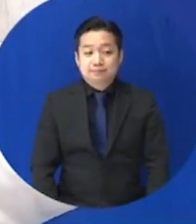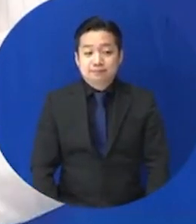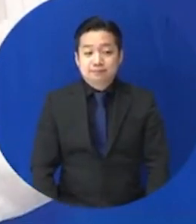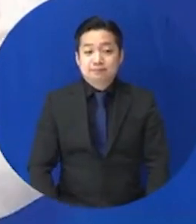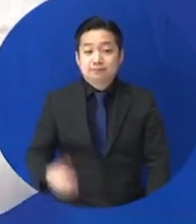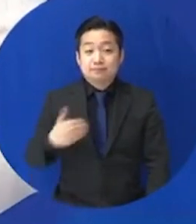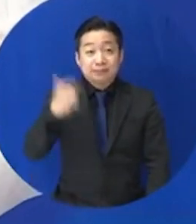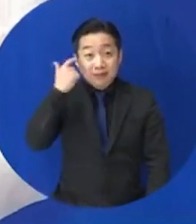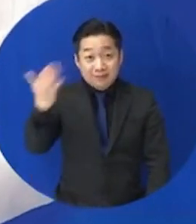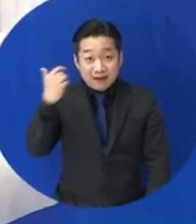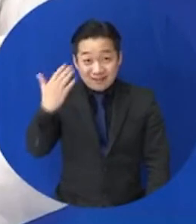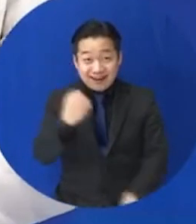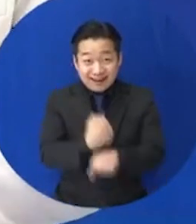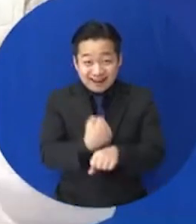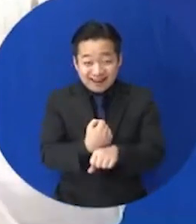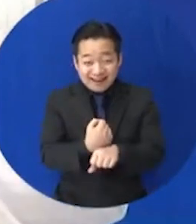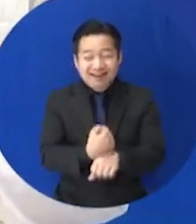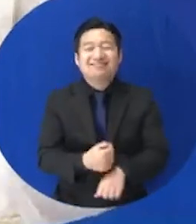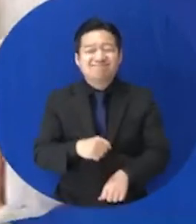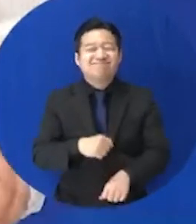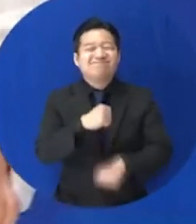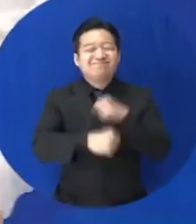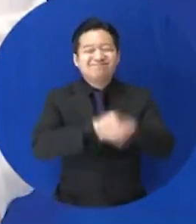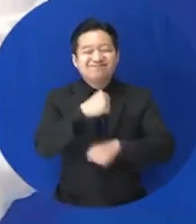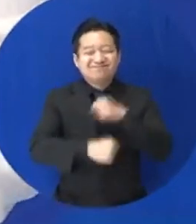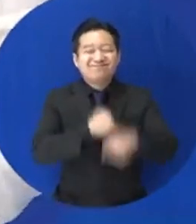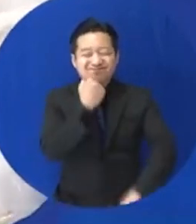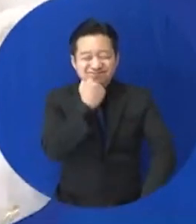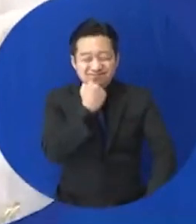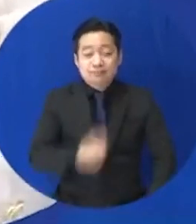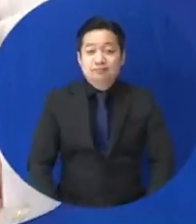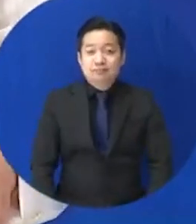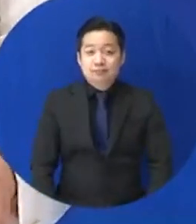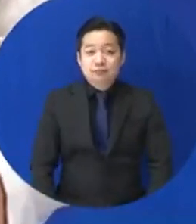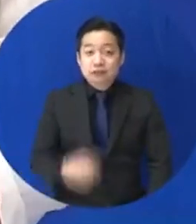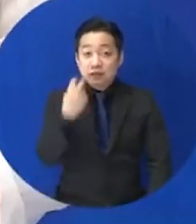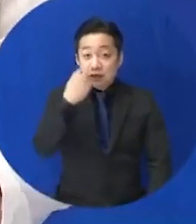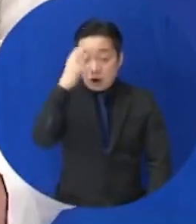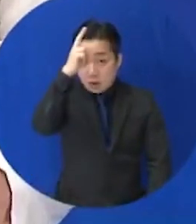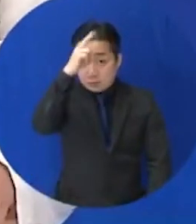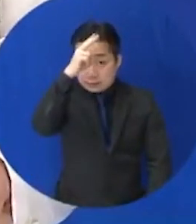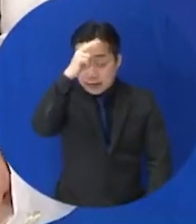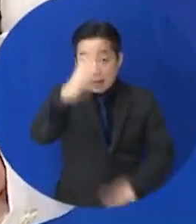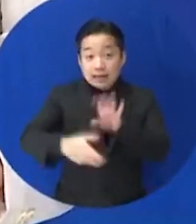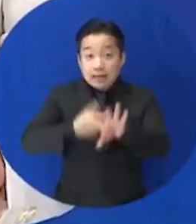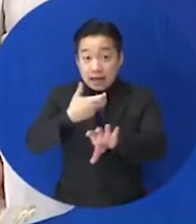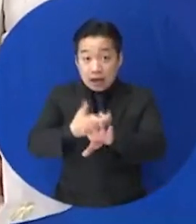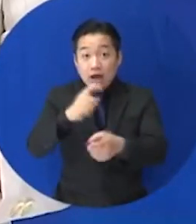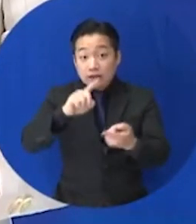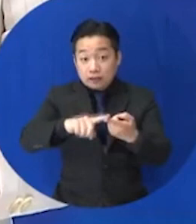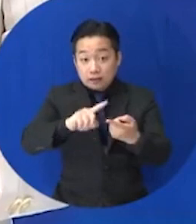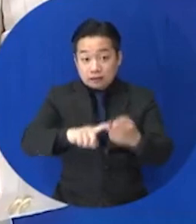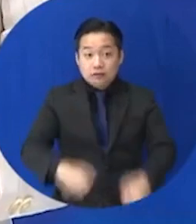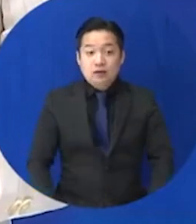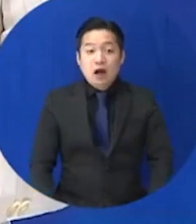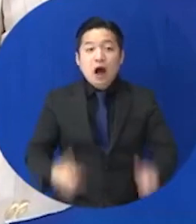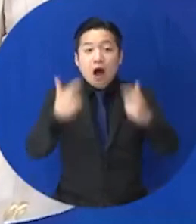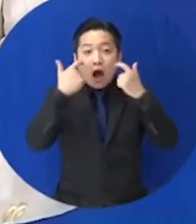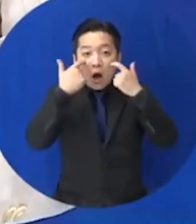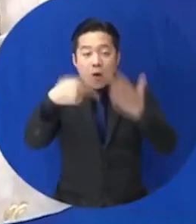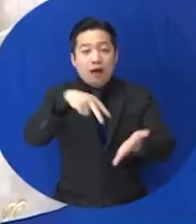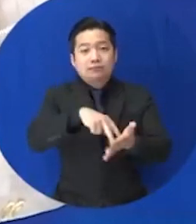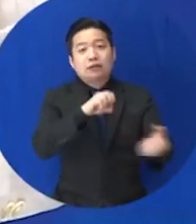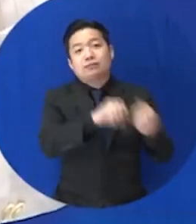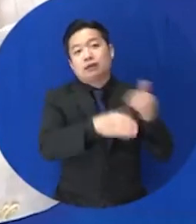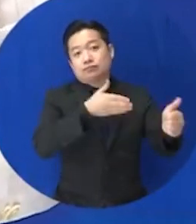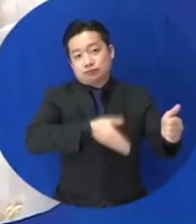제가 계속 질의할까요? 네. 그러시죠. 네, 우선 검찰 개혁에 대한 좀 분명한 네, 태도를 네. 요구합니다. 이